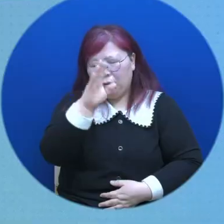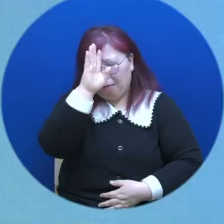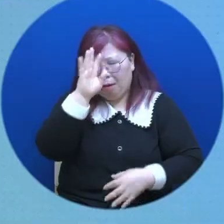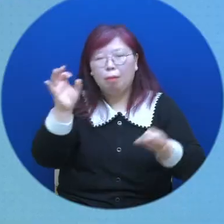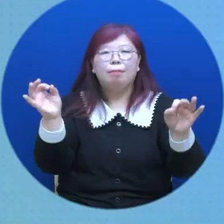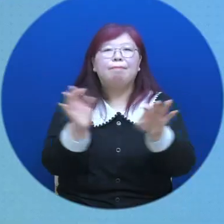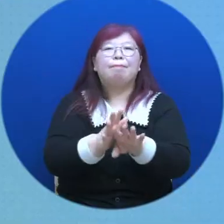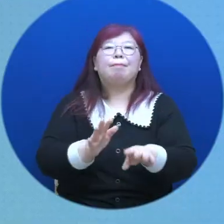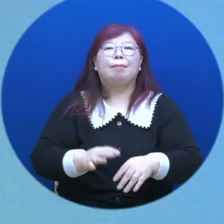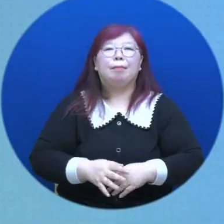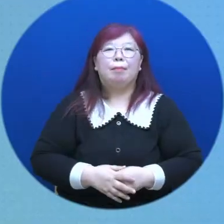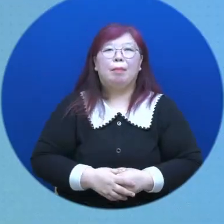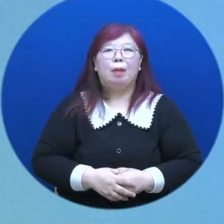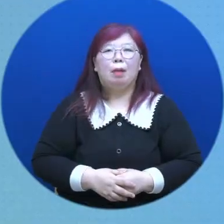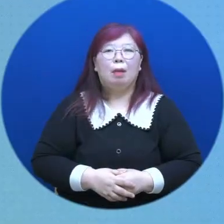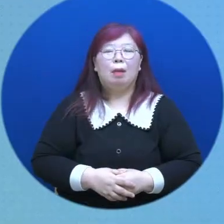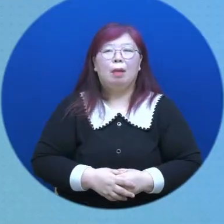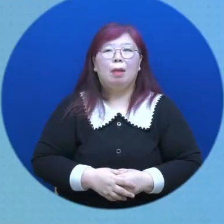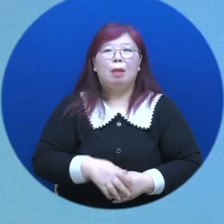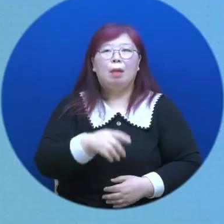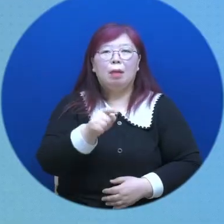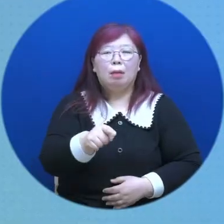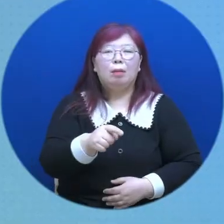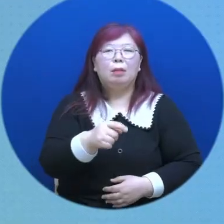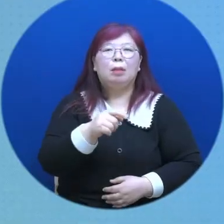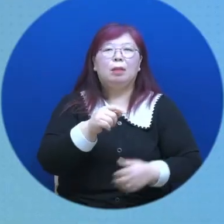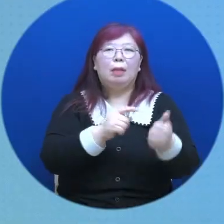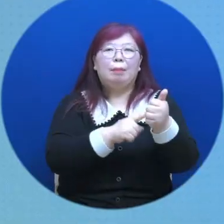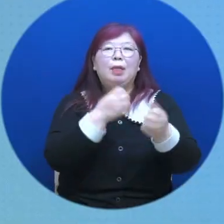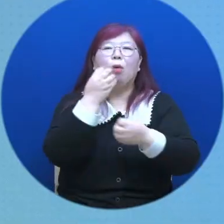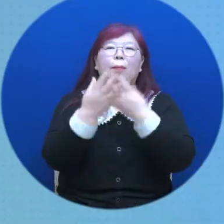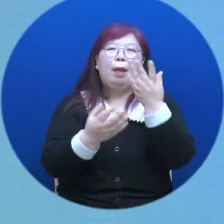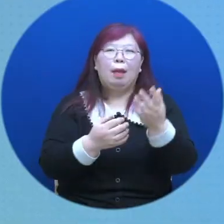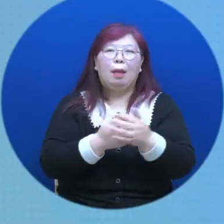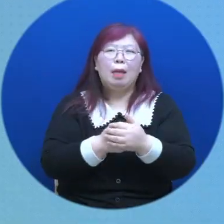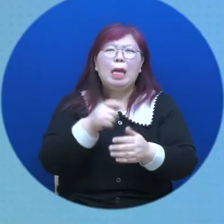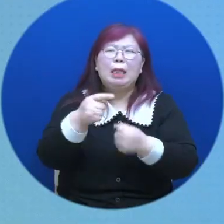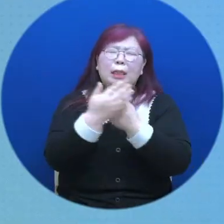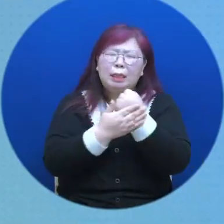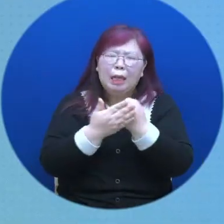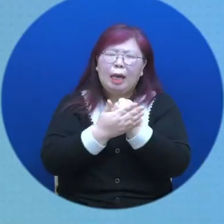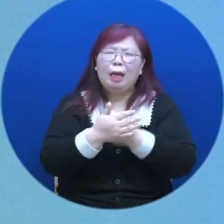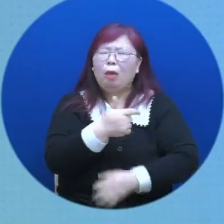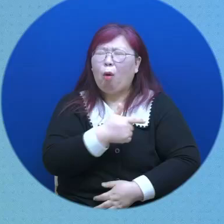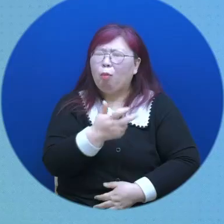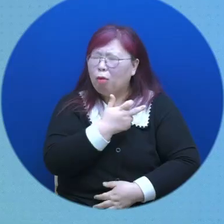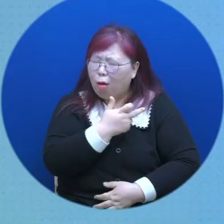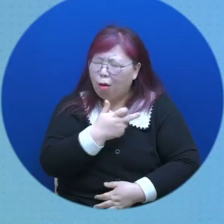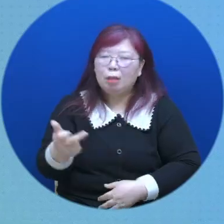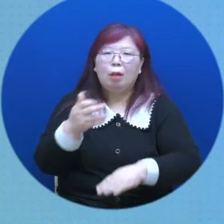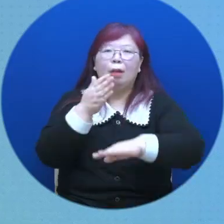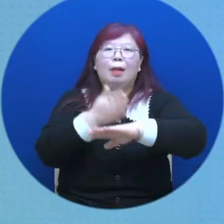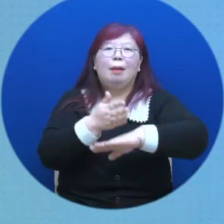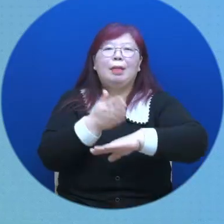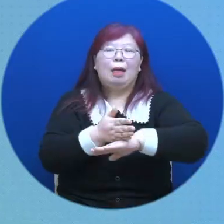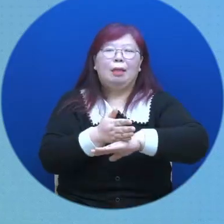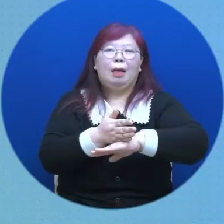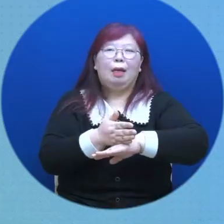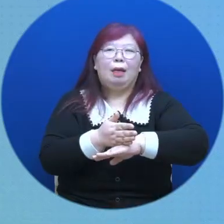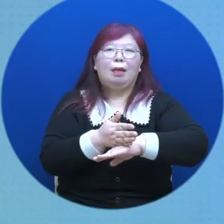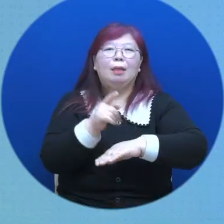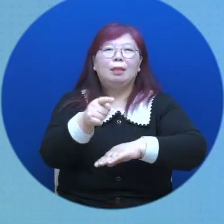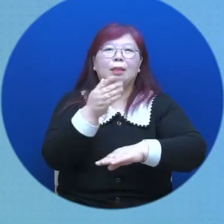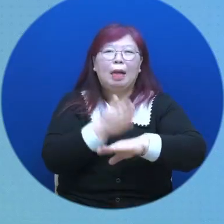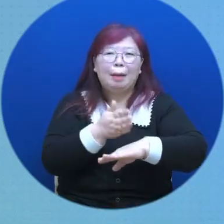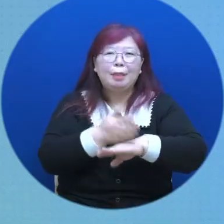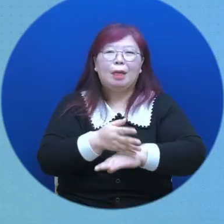버렸어요. 이것이 그분의 고백입니다. 그리하여 그 은혜가 너무 커서 감사하다, 그